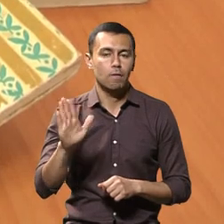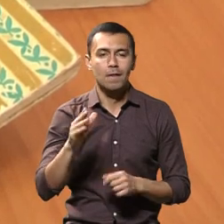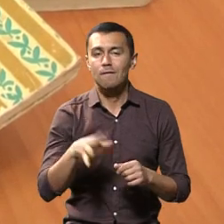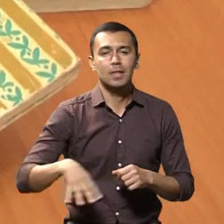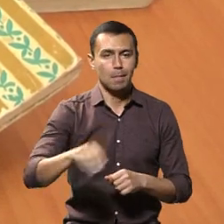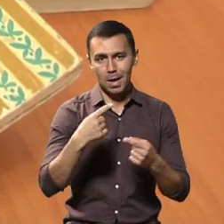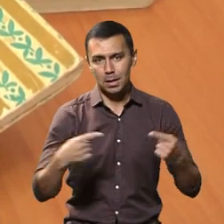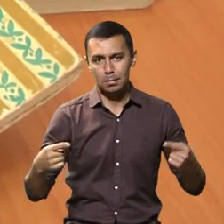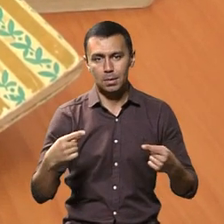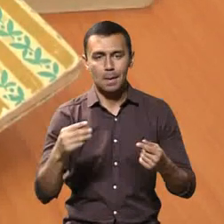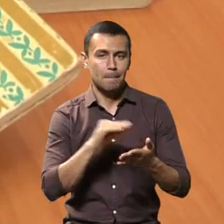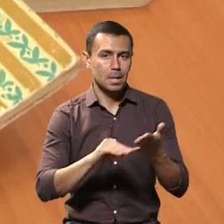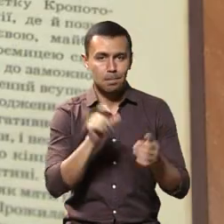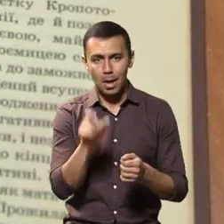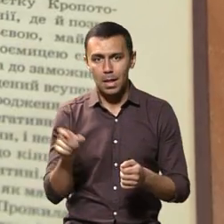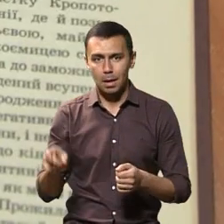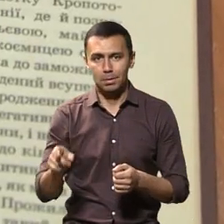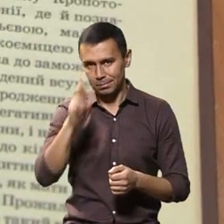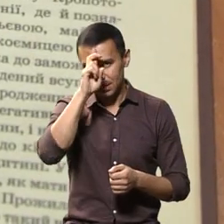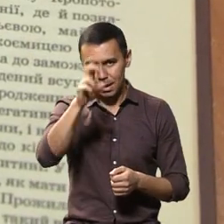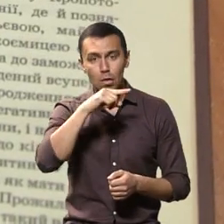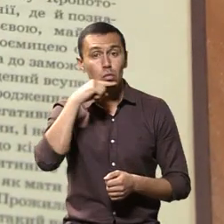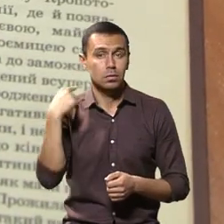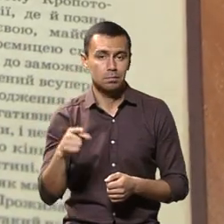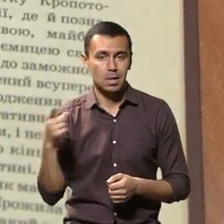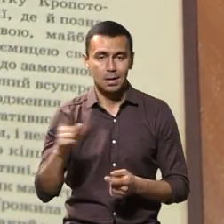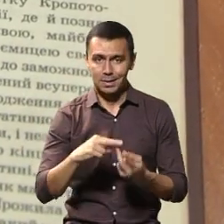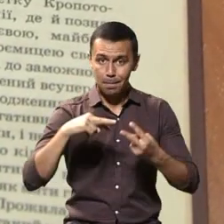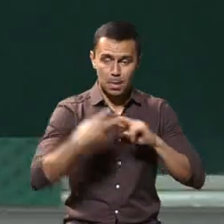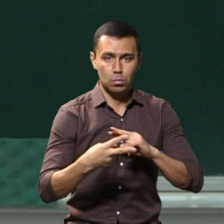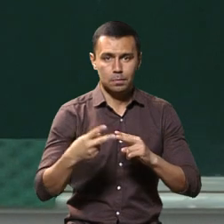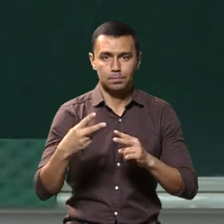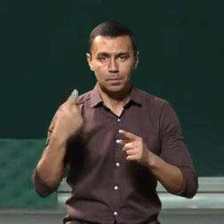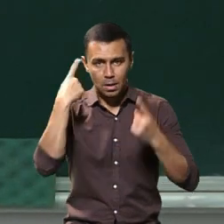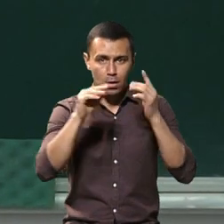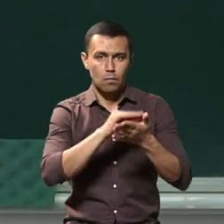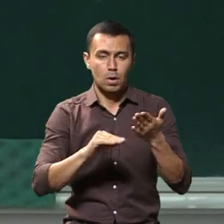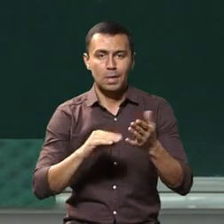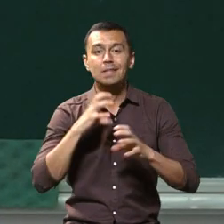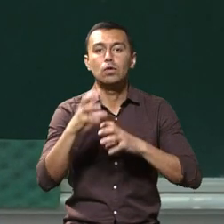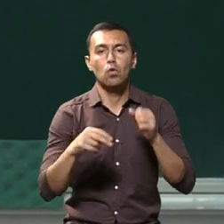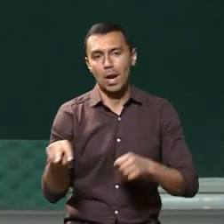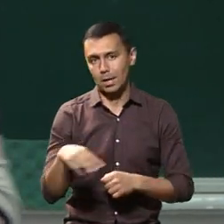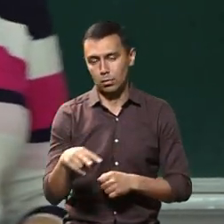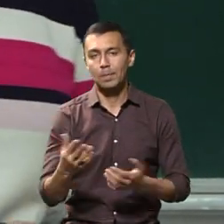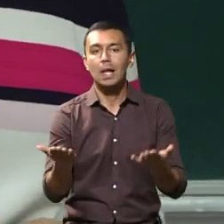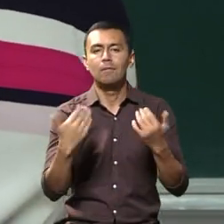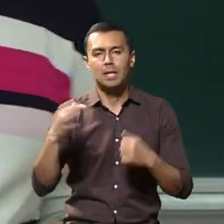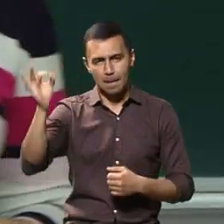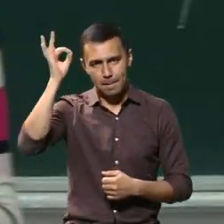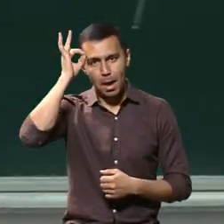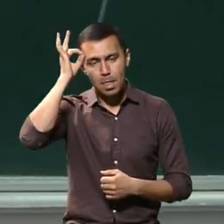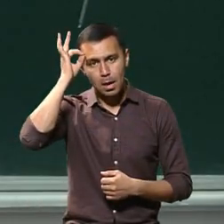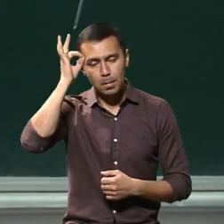всіма іншими творцями письменства держави-агресора. Їх замінюють творами світової літератури. Давайте